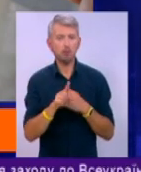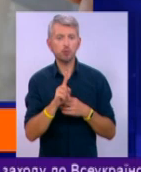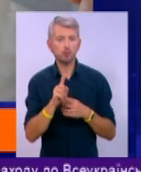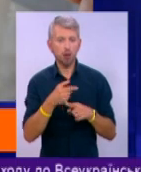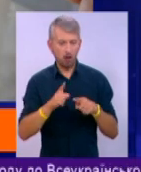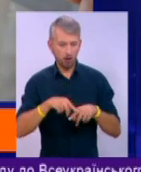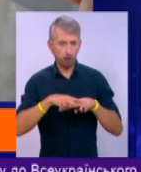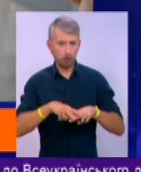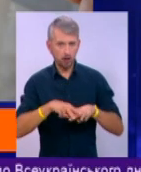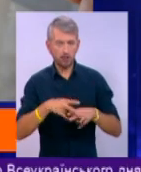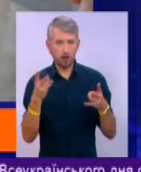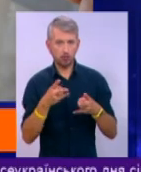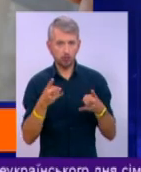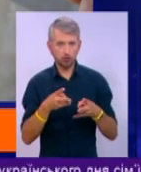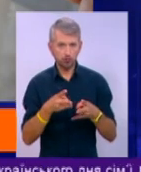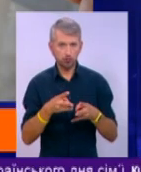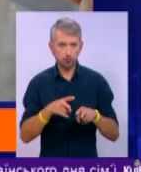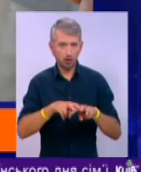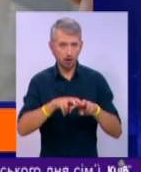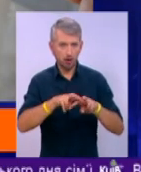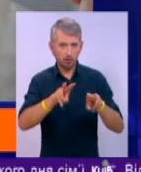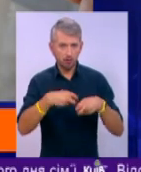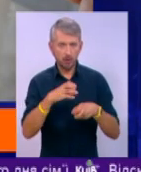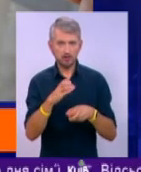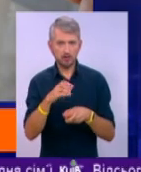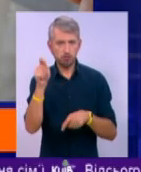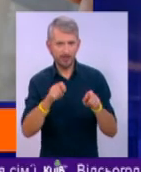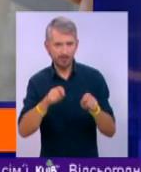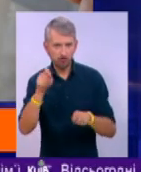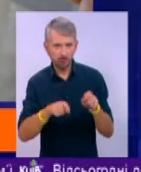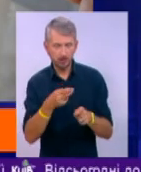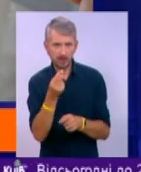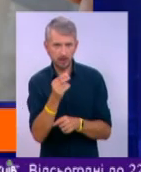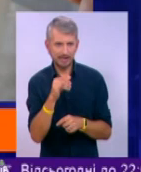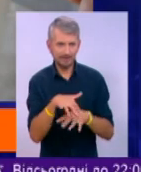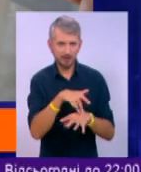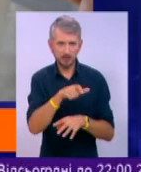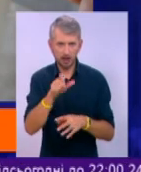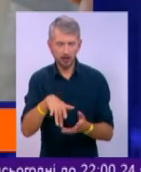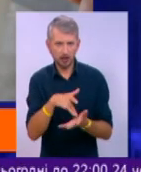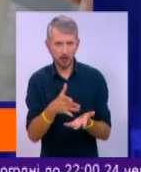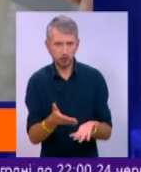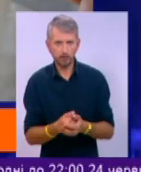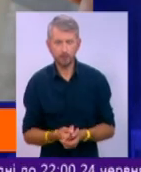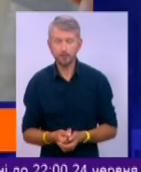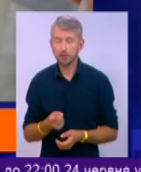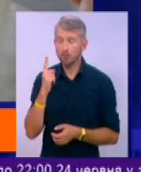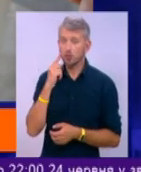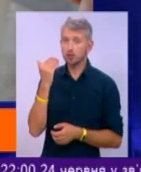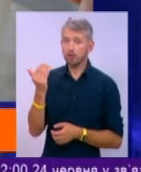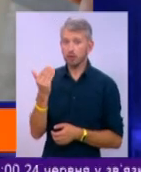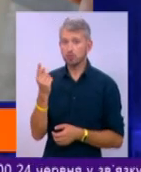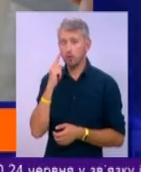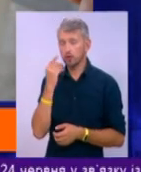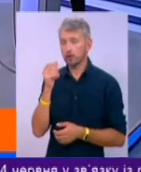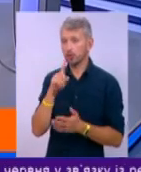столица, поэтому нужно собрать с приезжих в первую очередь деньги и с населения городского. Почули вас, почули ваші